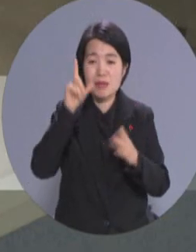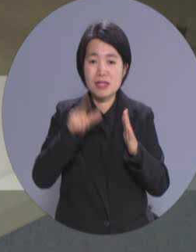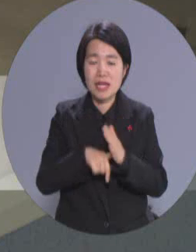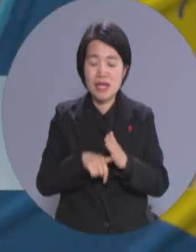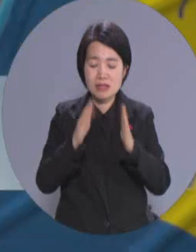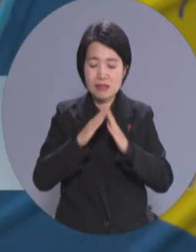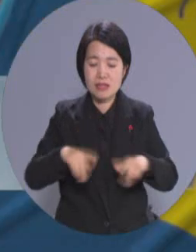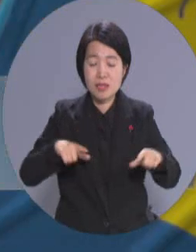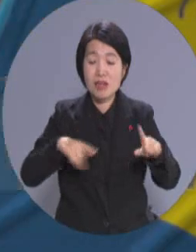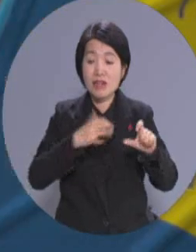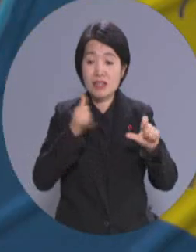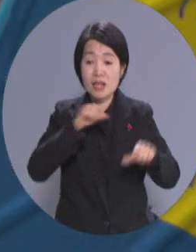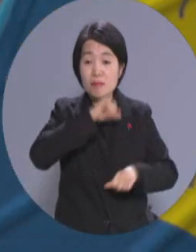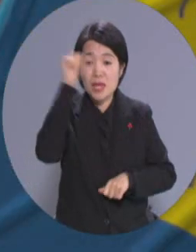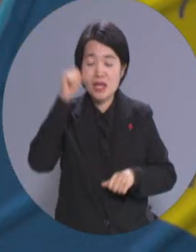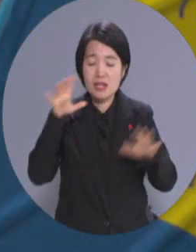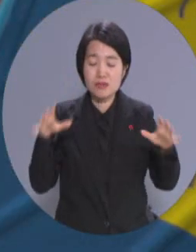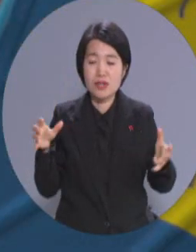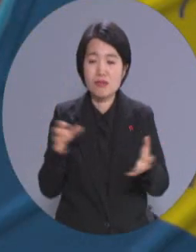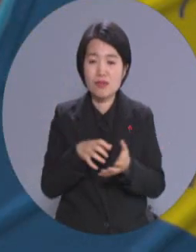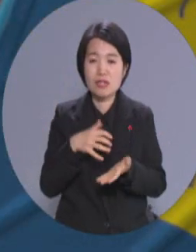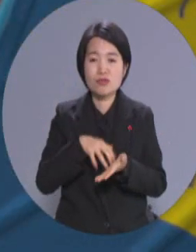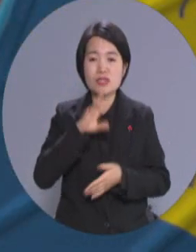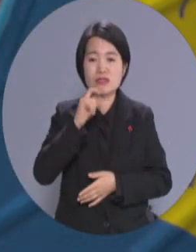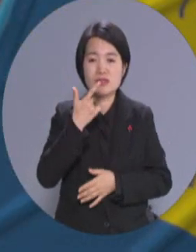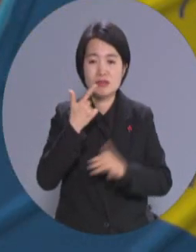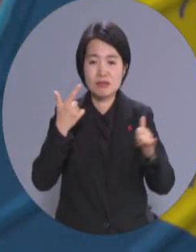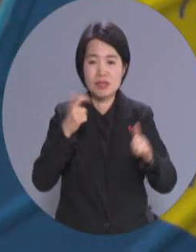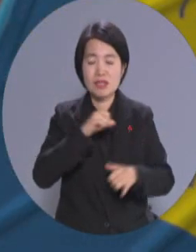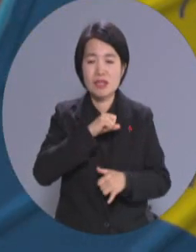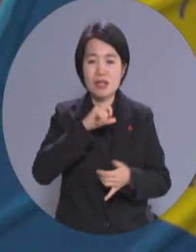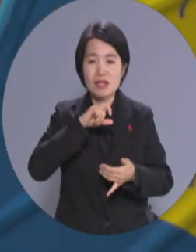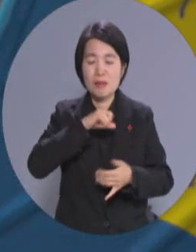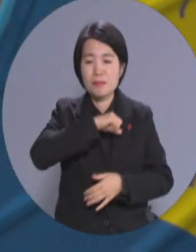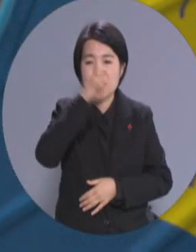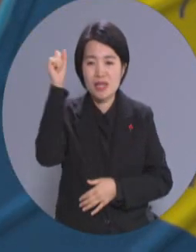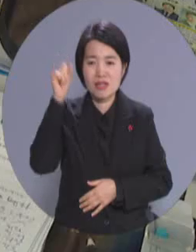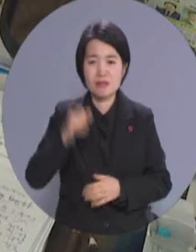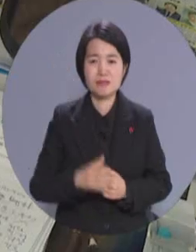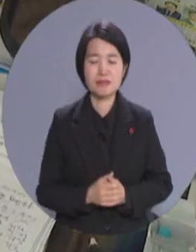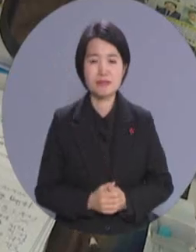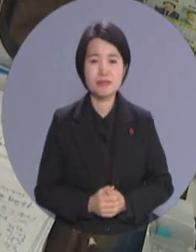15명이 통과했고 현재까지 26명이 적격 판정을 받았습니다